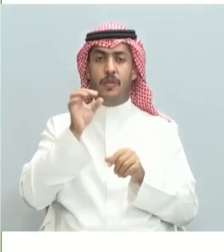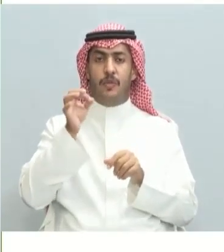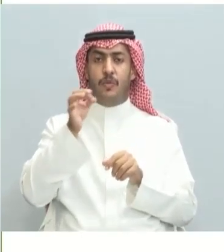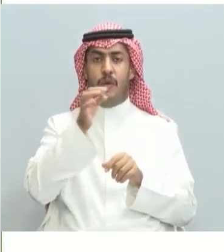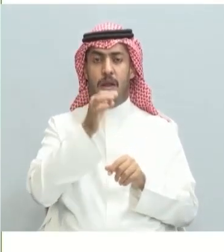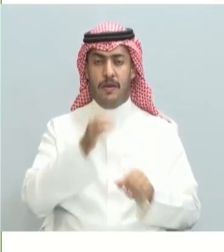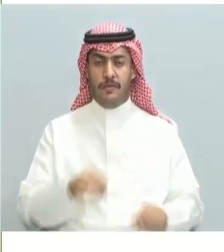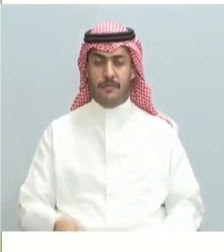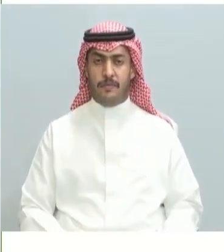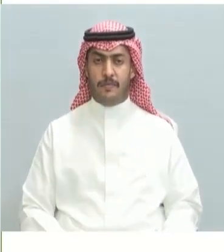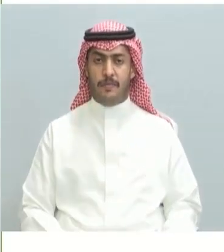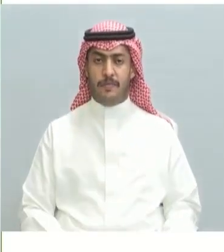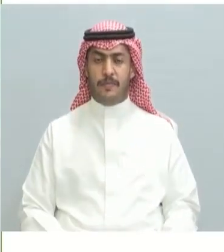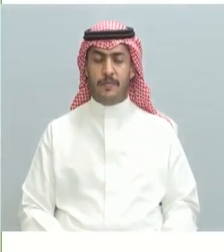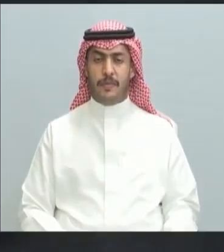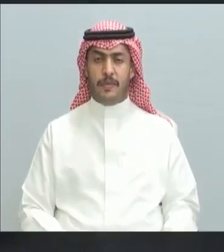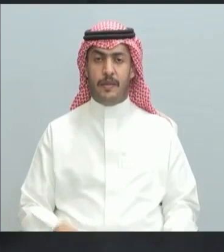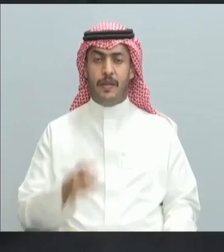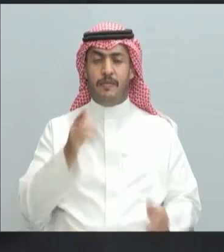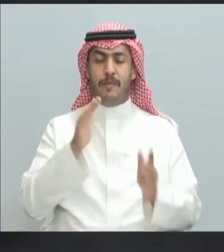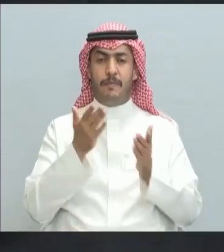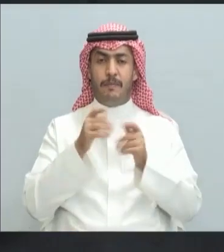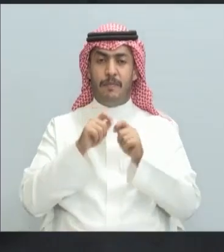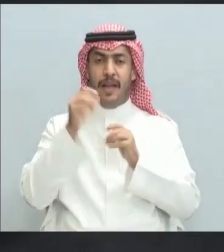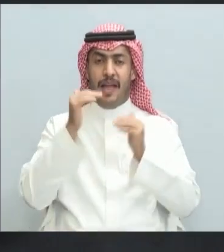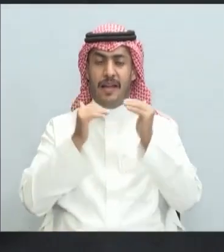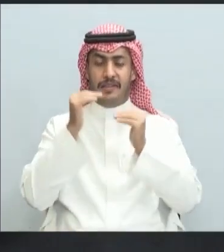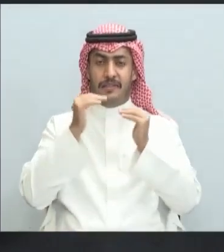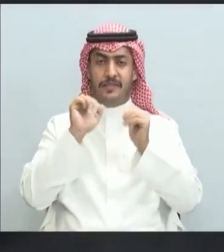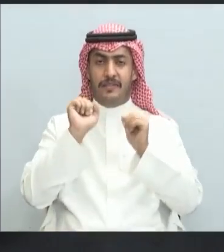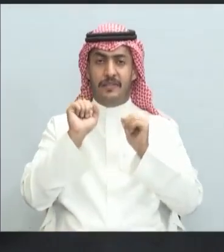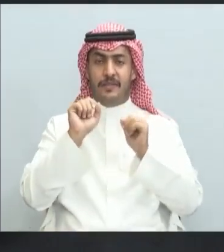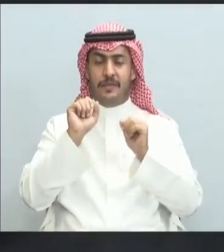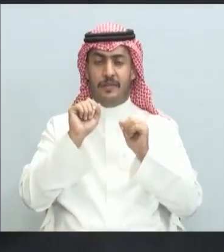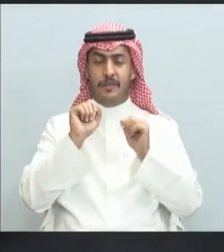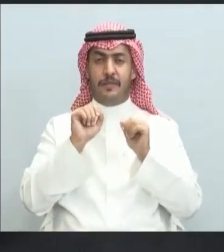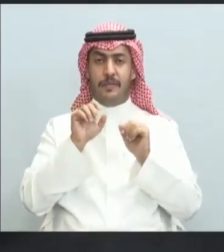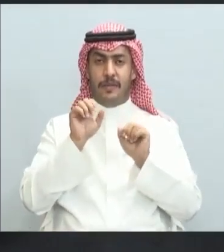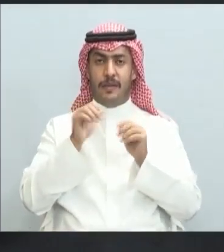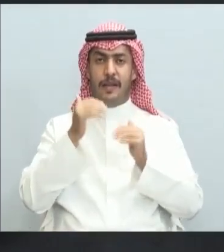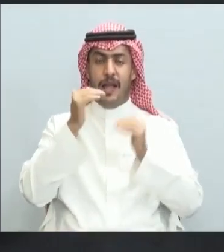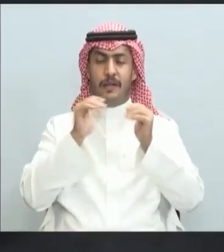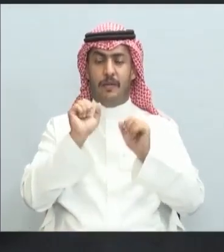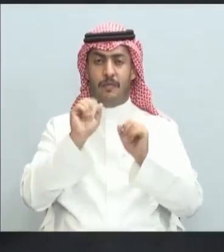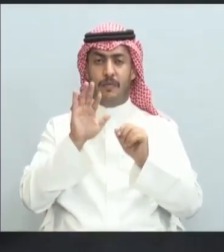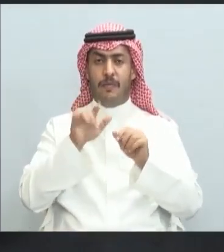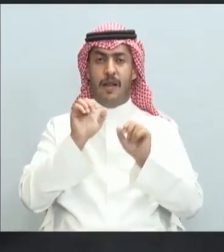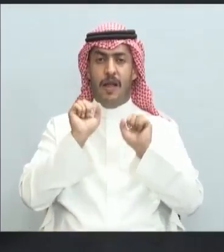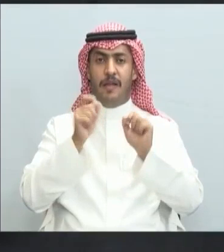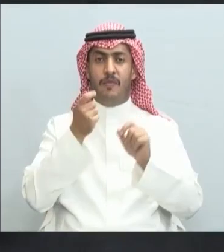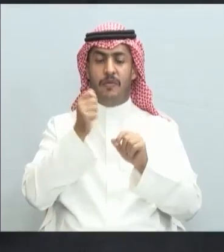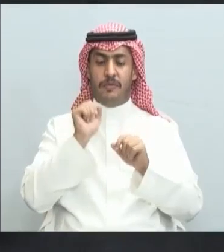الدول اذا لديا مقياسين استطيع منهما او من خلالهما قياس المعروض